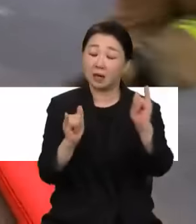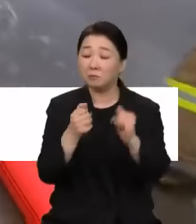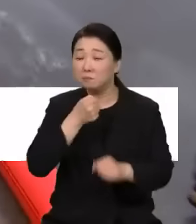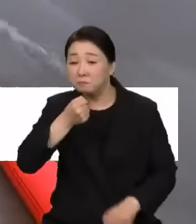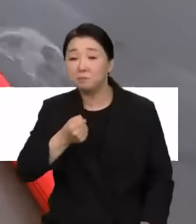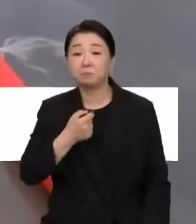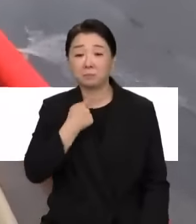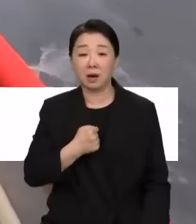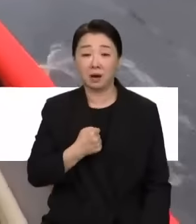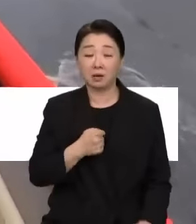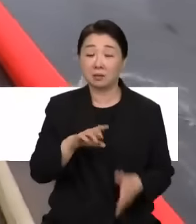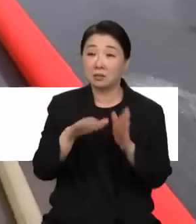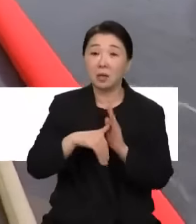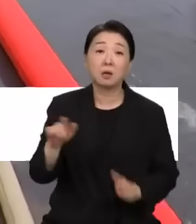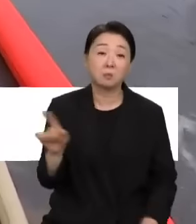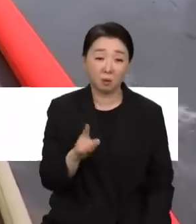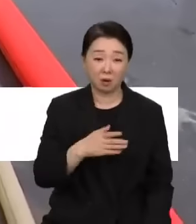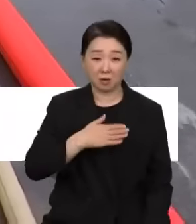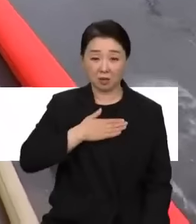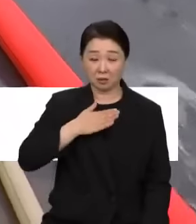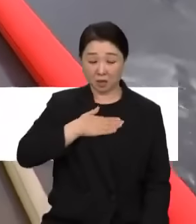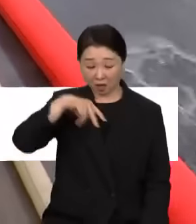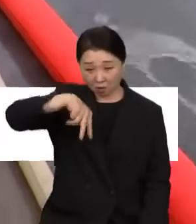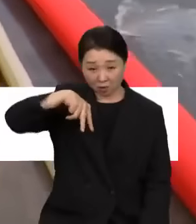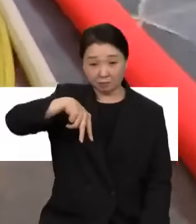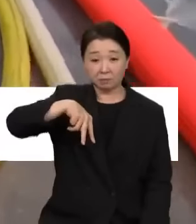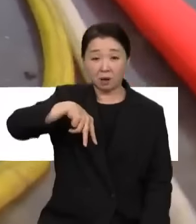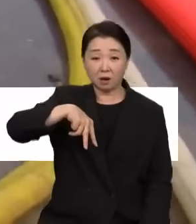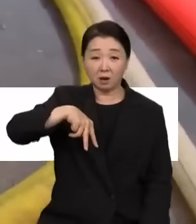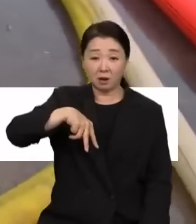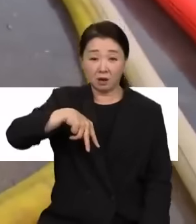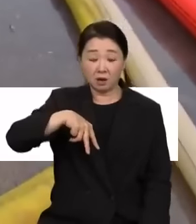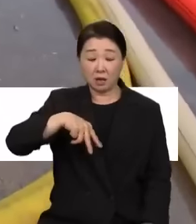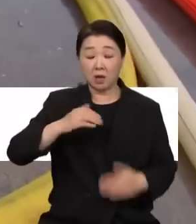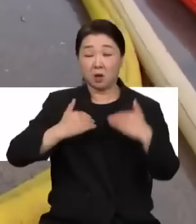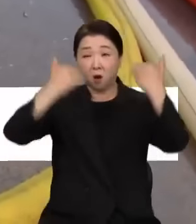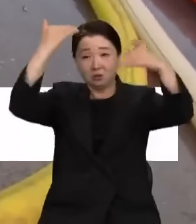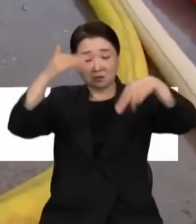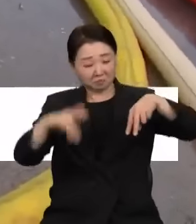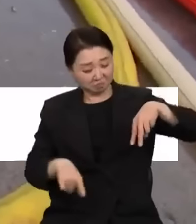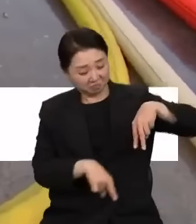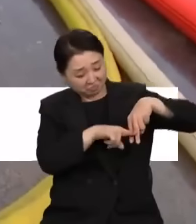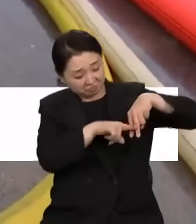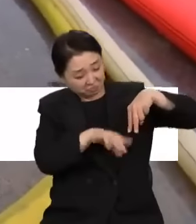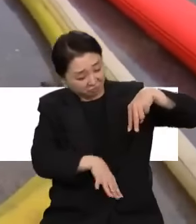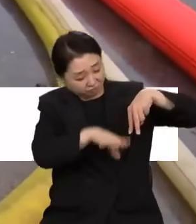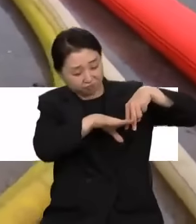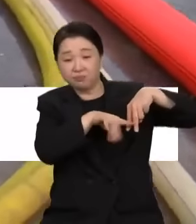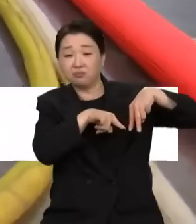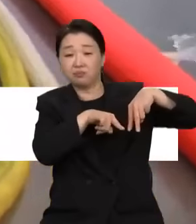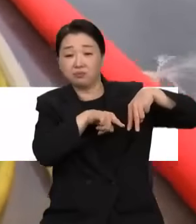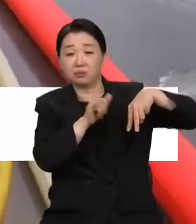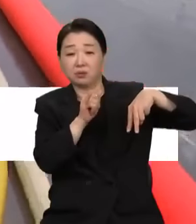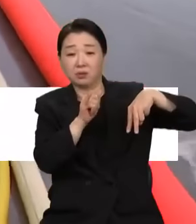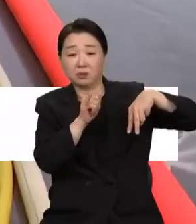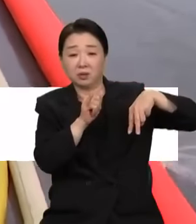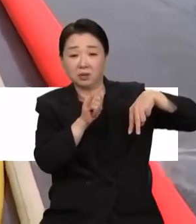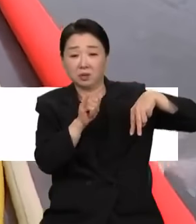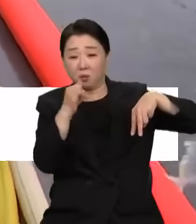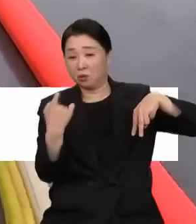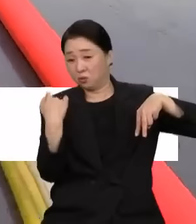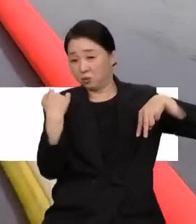들어봤습니다. 그때까지만 해도 제가 서 있는 이 위치에서 성인 이렇게 무릎 높이까지도 물이 완전히 차 있었다고 합니다. 아, 조금